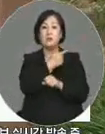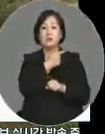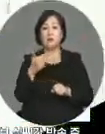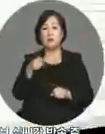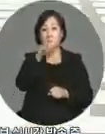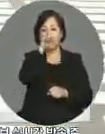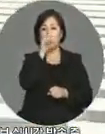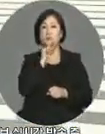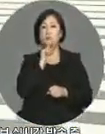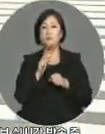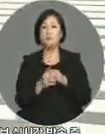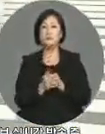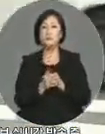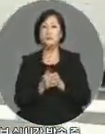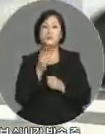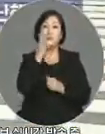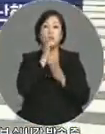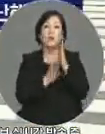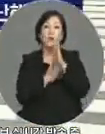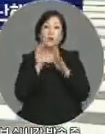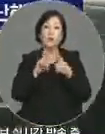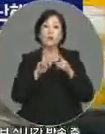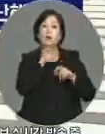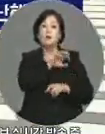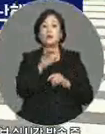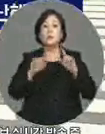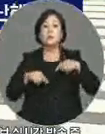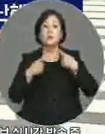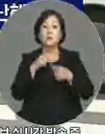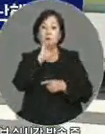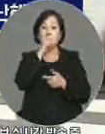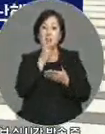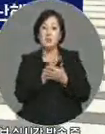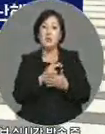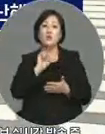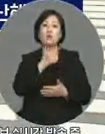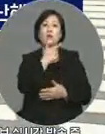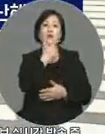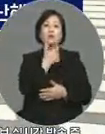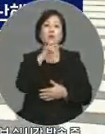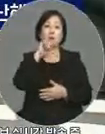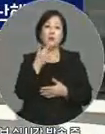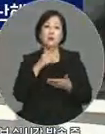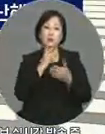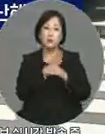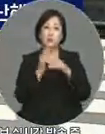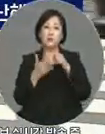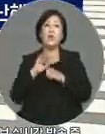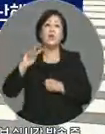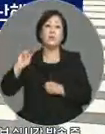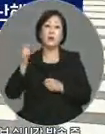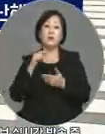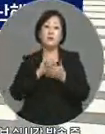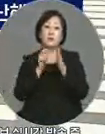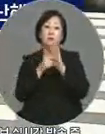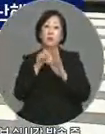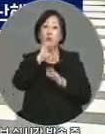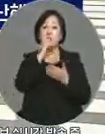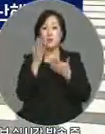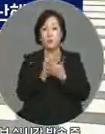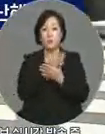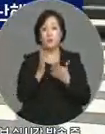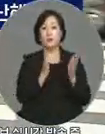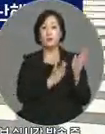있습니다. 울산시의 주민 참여 예산제는 지난해 660건이 접수되어서 200건 가까이 예산 편성되는